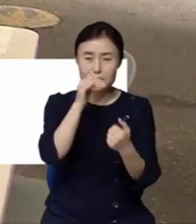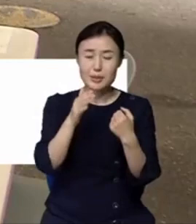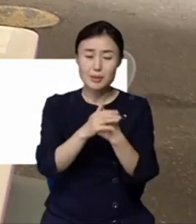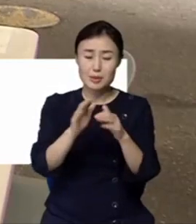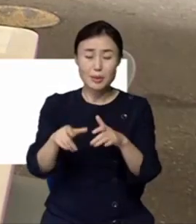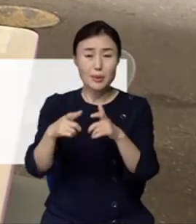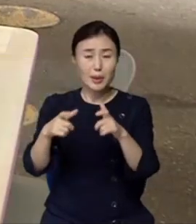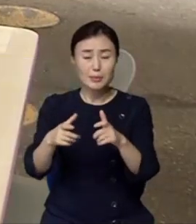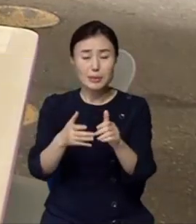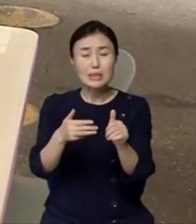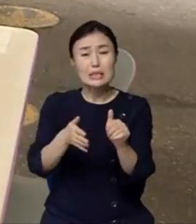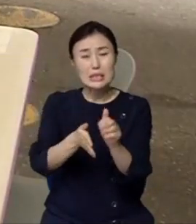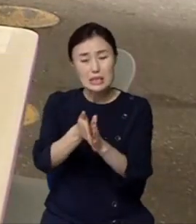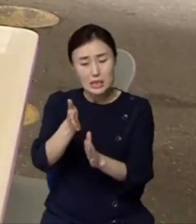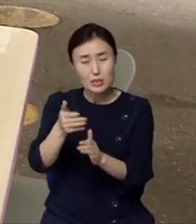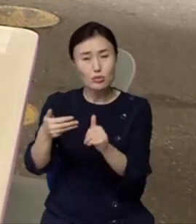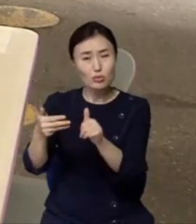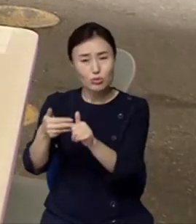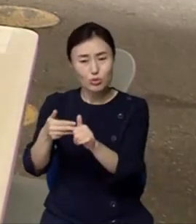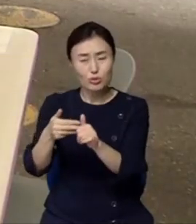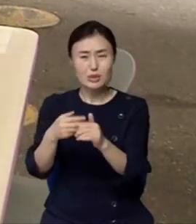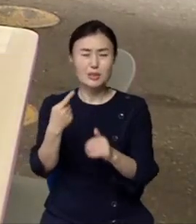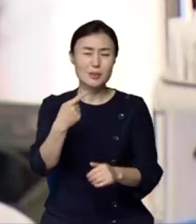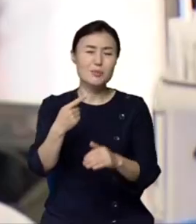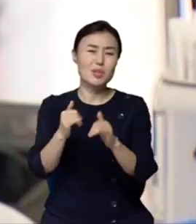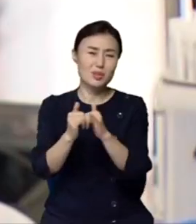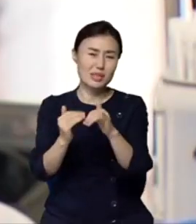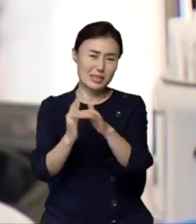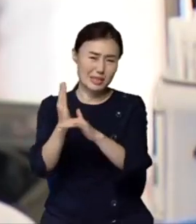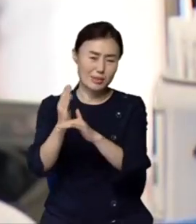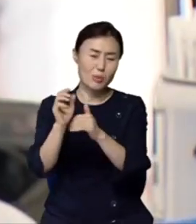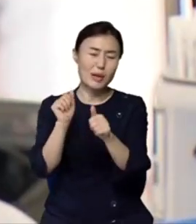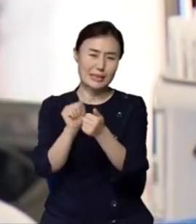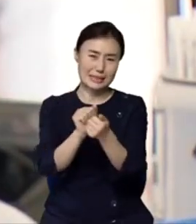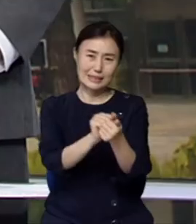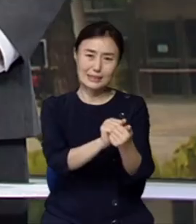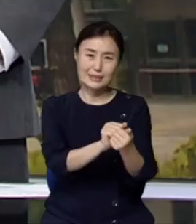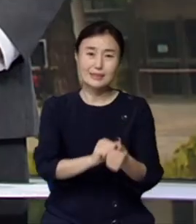지역 7개 시군에선 세 자릿수의 확진자가 나왔습니다.